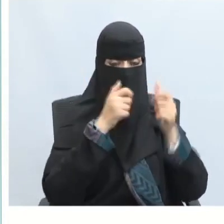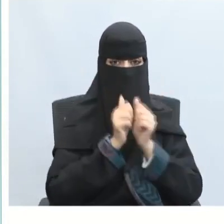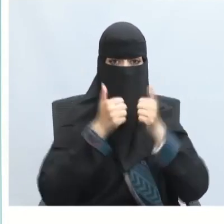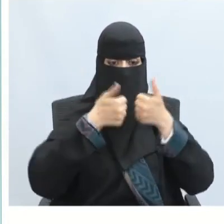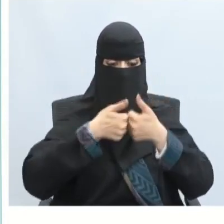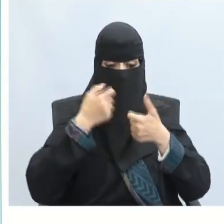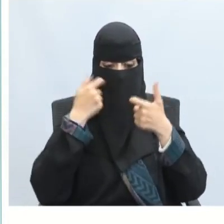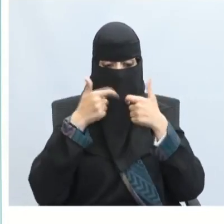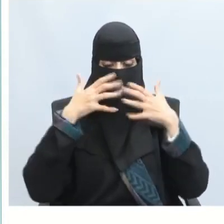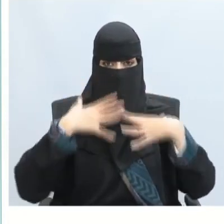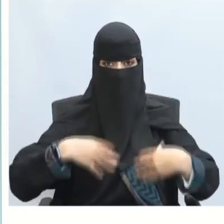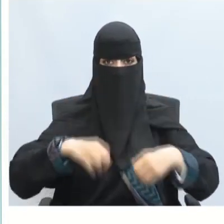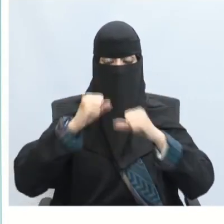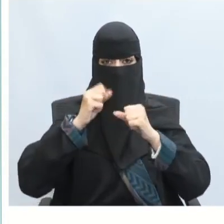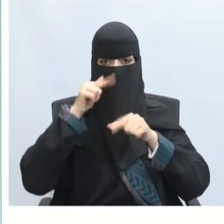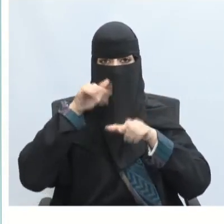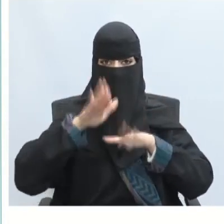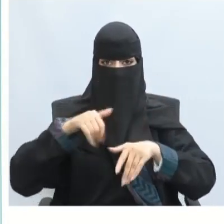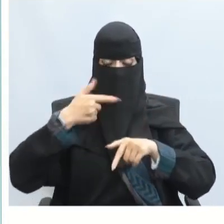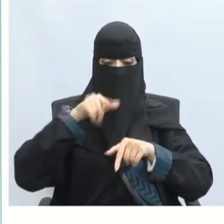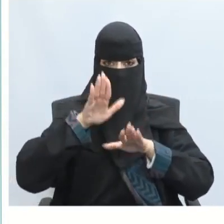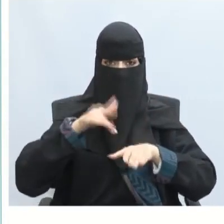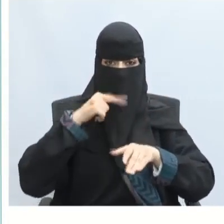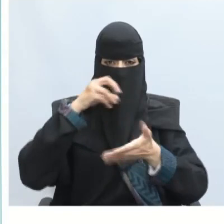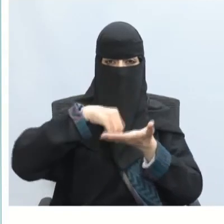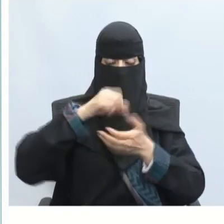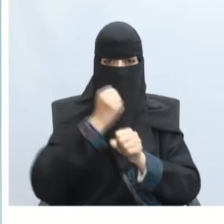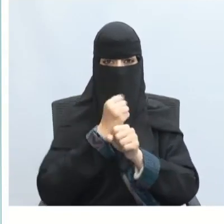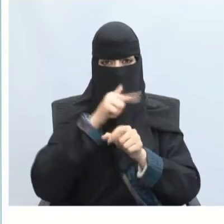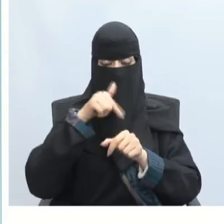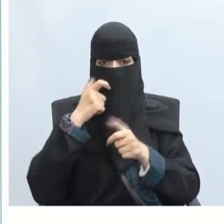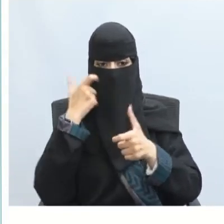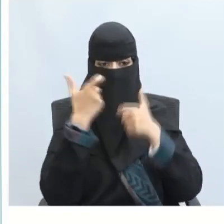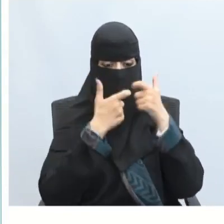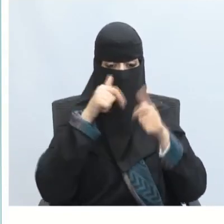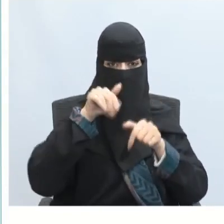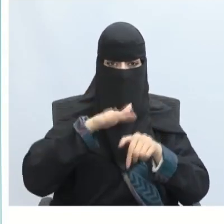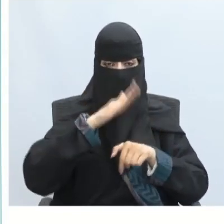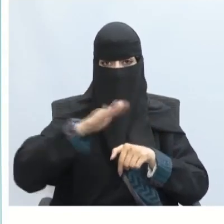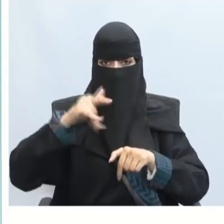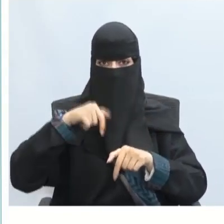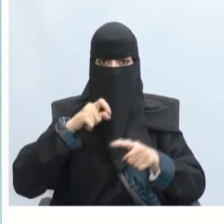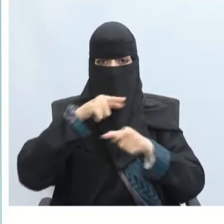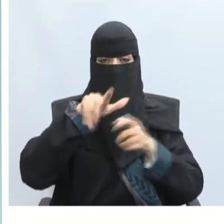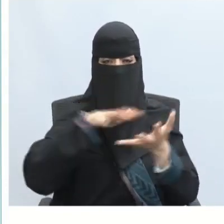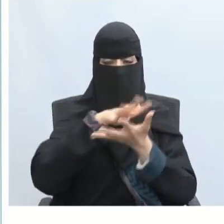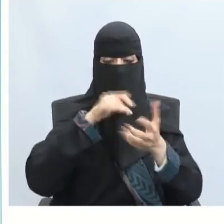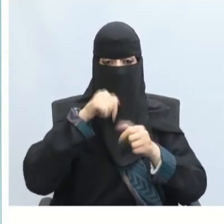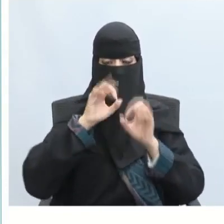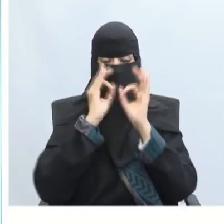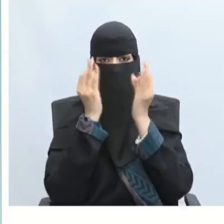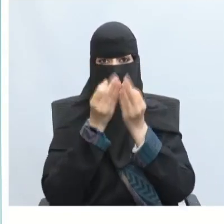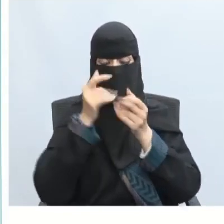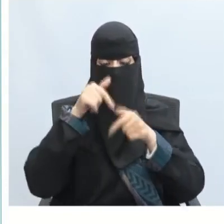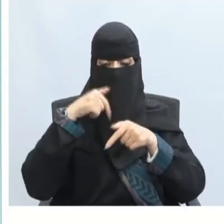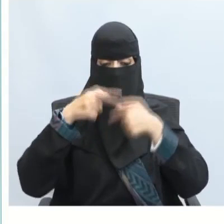والعنايه الصحيه كذلك توفير دور الرعايه للاطفال ذوي المشكلات الاجتماعيه